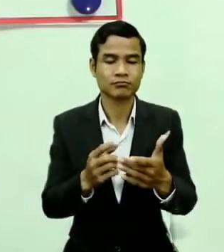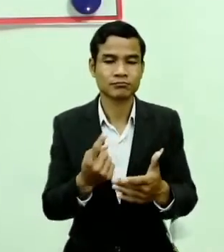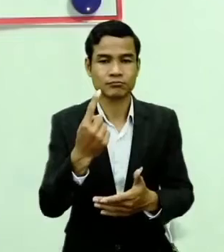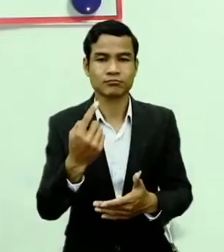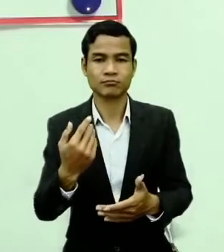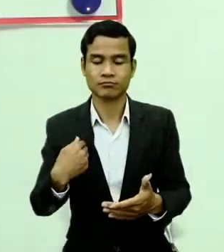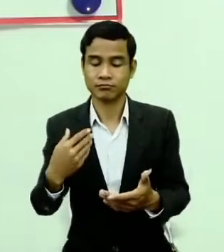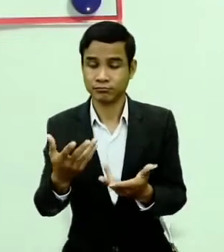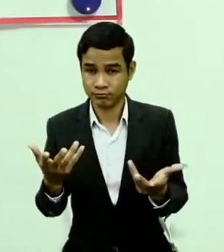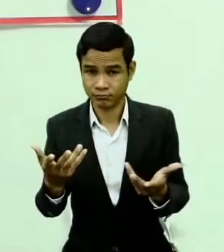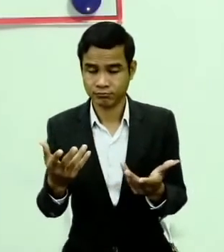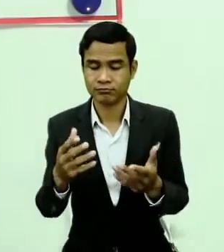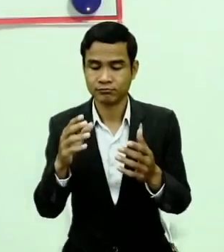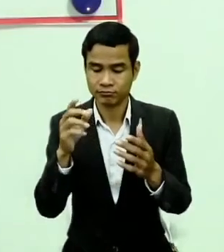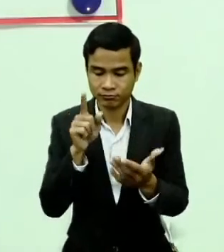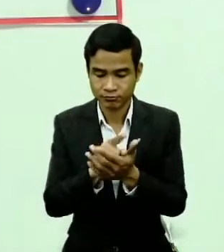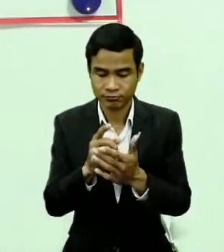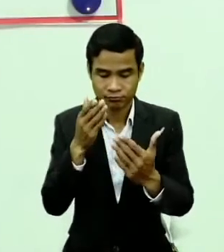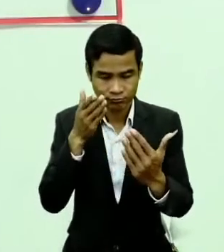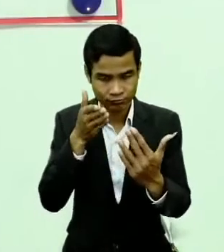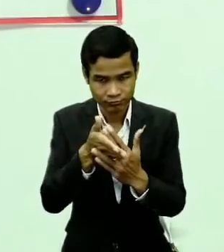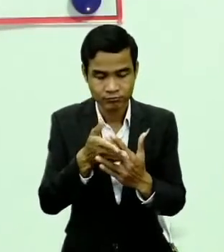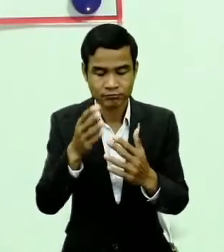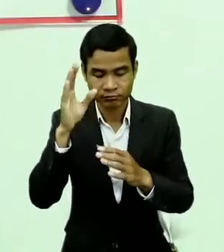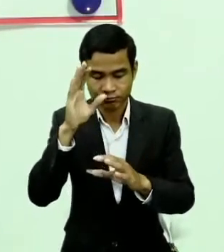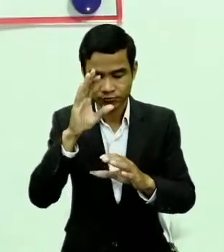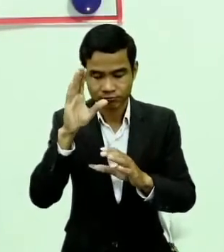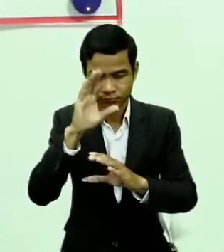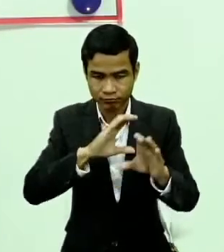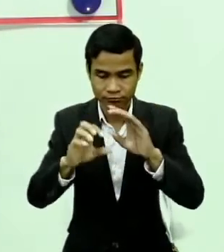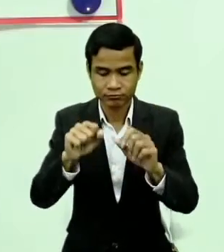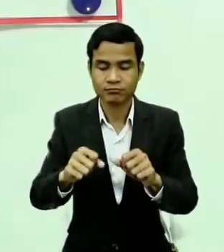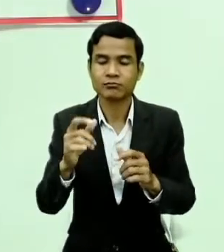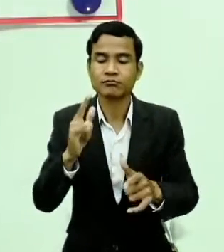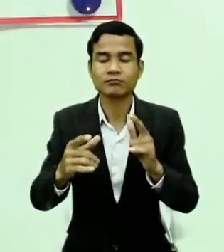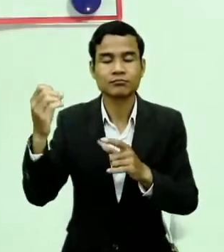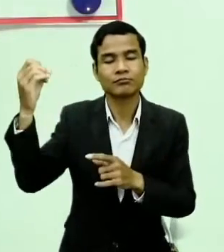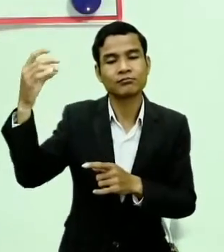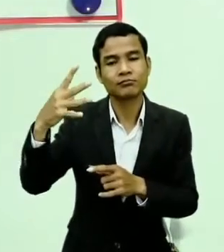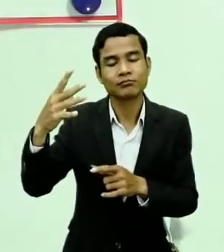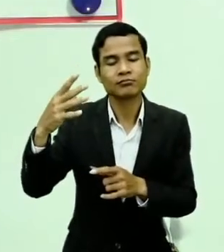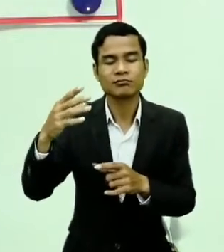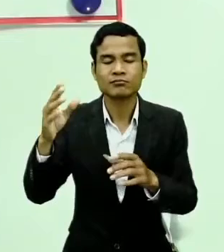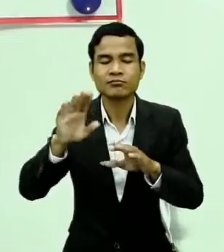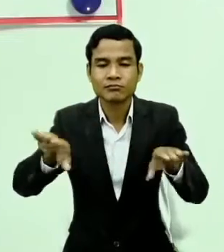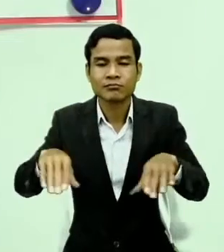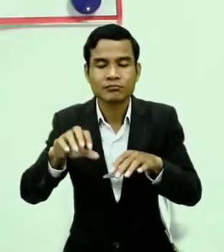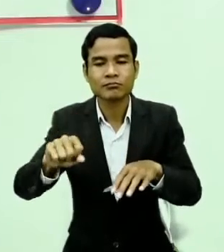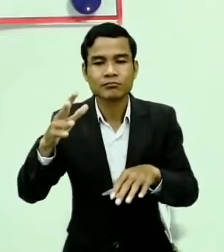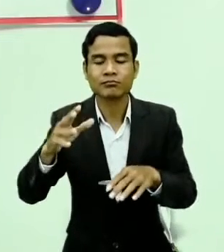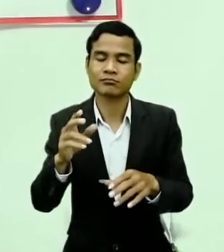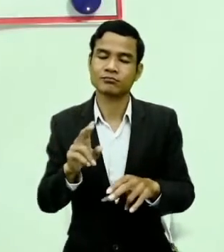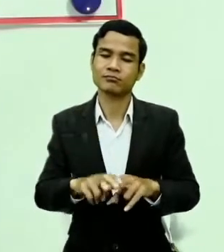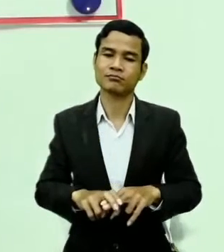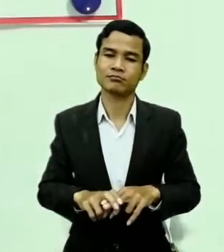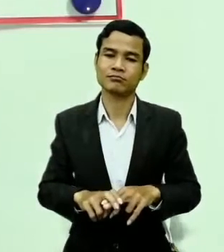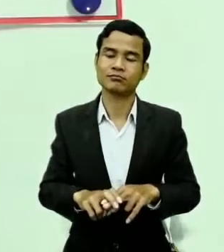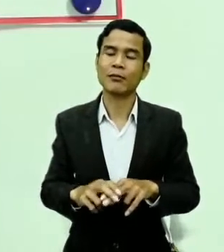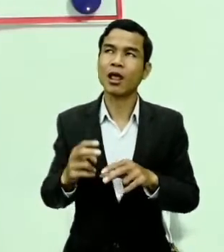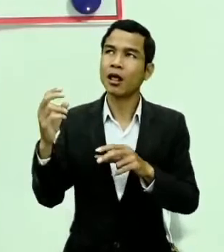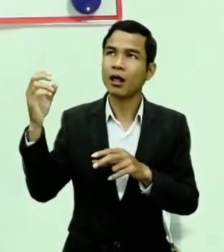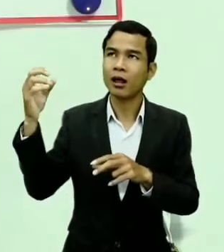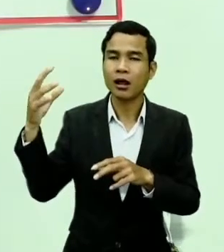rốt dột vị thế đập bay chụp nè ôm sát nồng bậc cái đai khăn ngu đọt cát thơ mạch con cúi nước nóng hướng sân